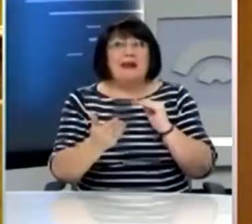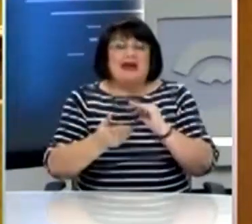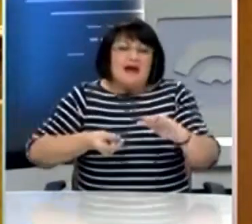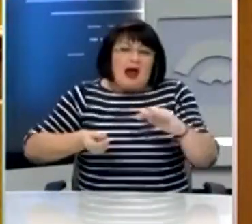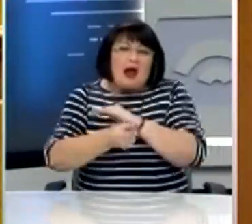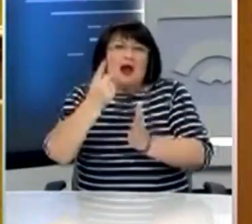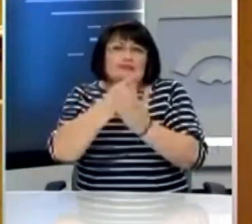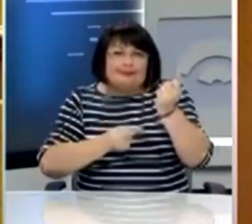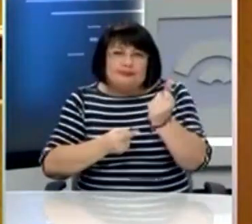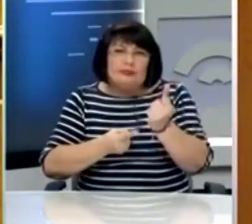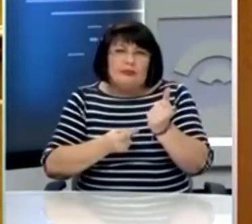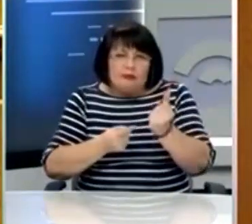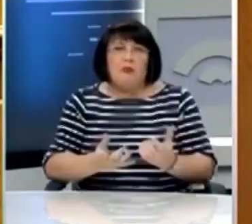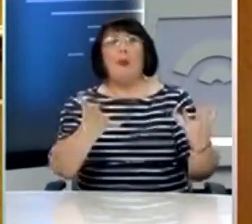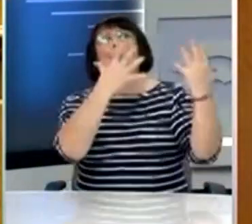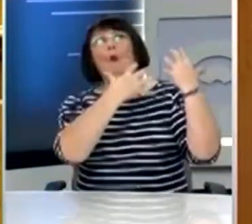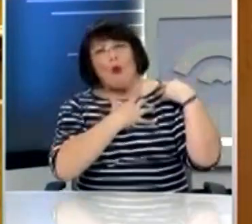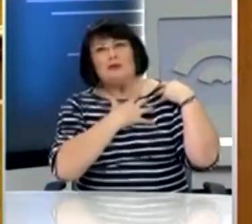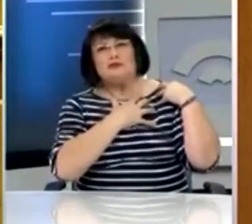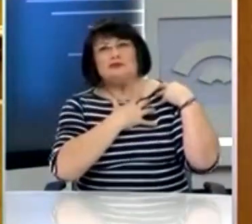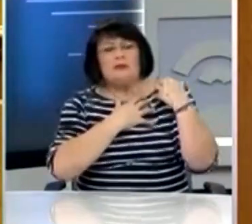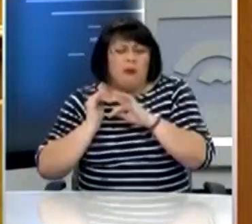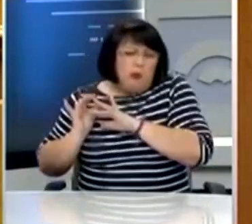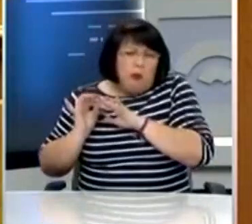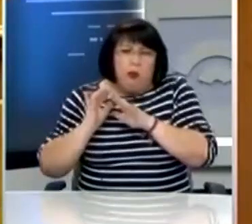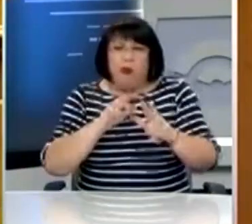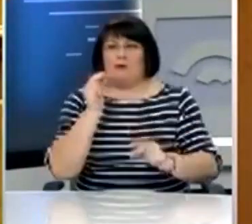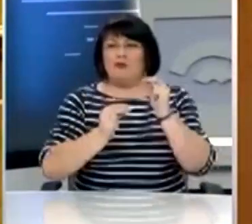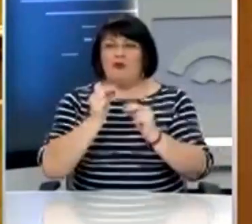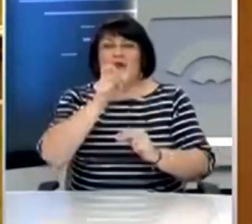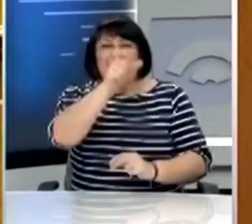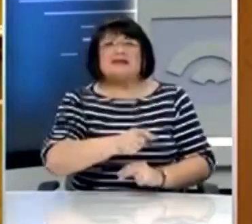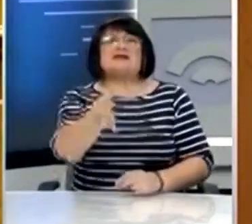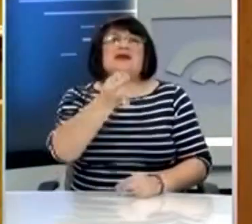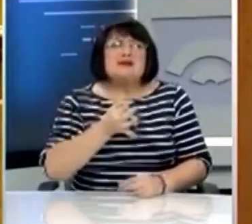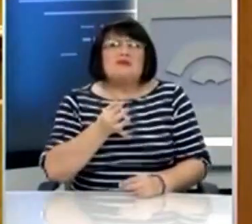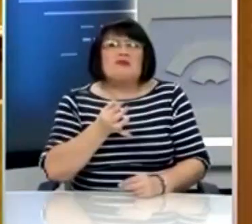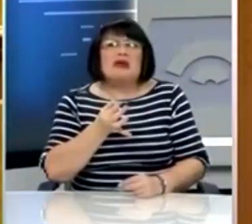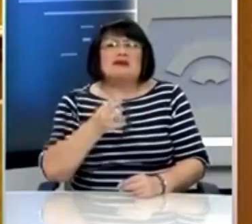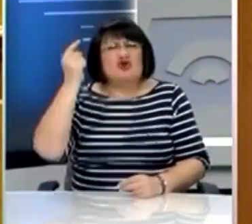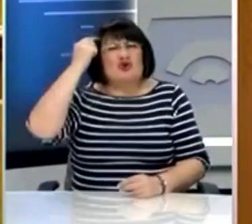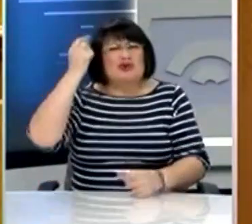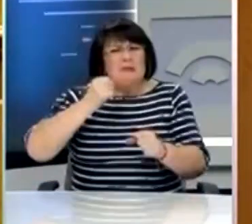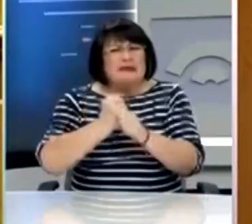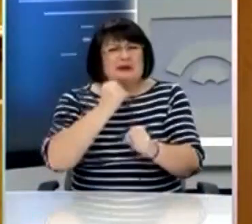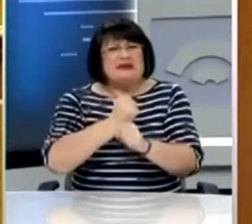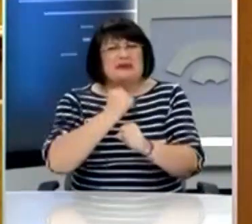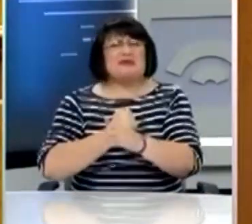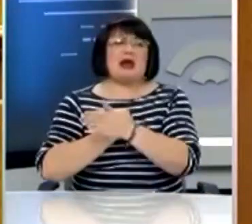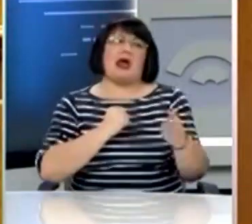δικές μας πλάτες έσκασε. Και την ίδια στιγμή εσείς μιλούσατε για ιδεολειψίες της